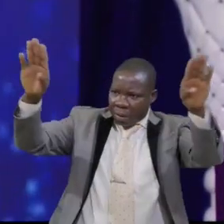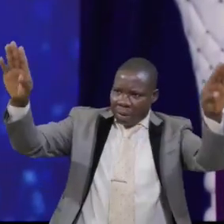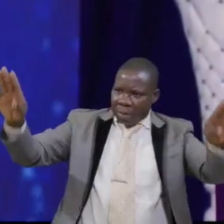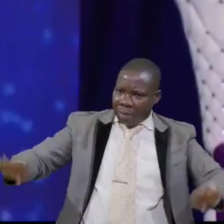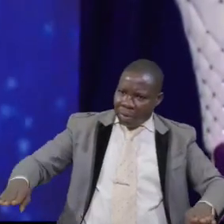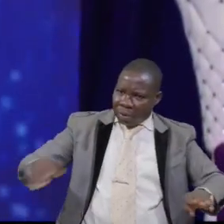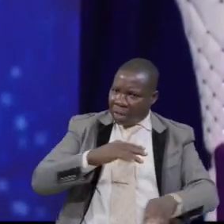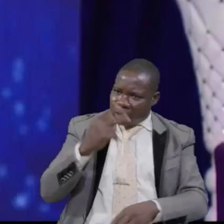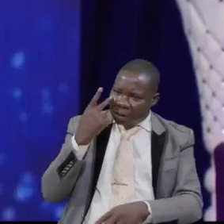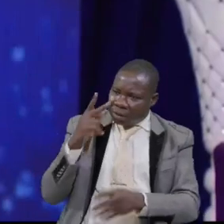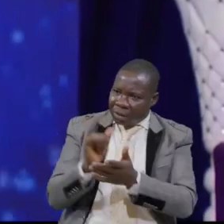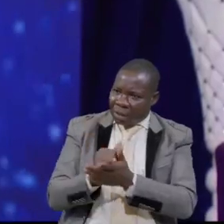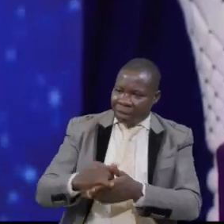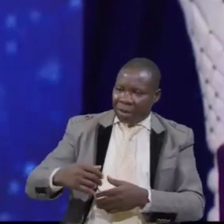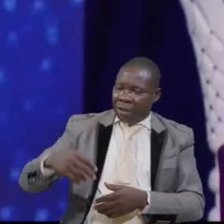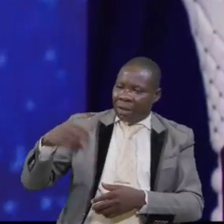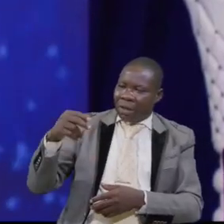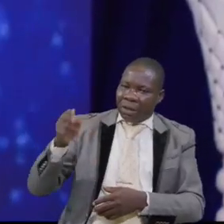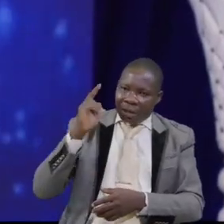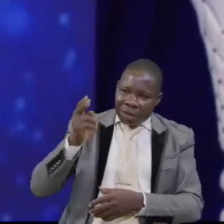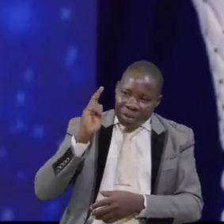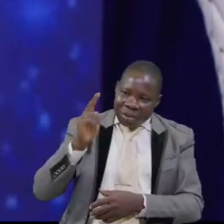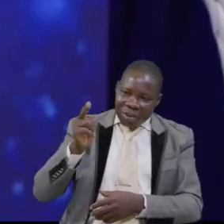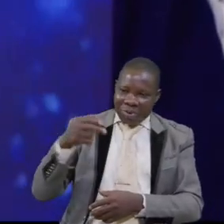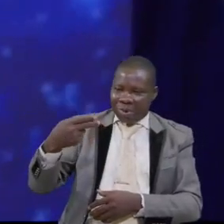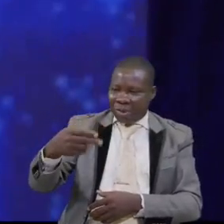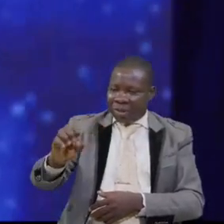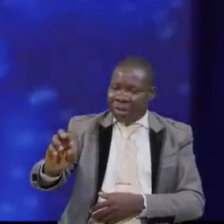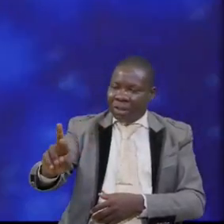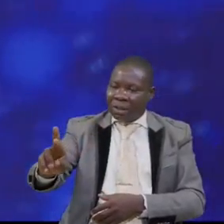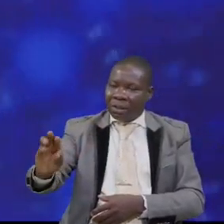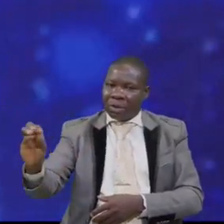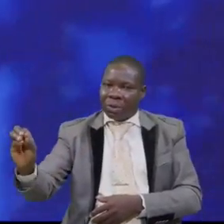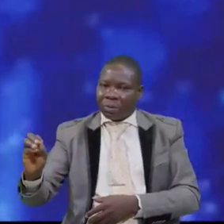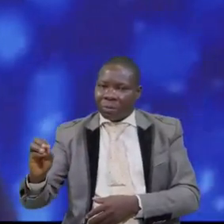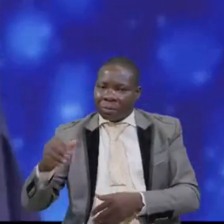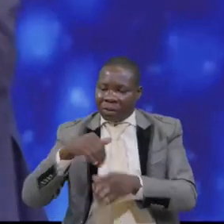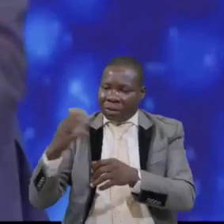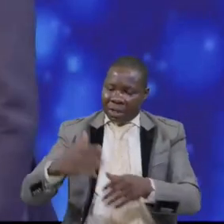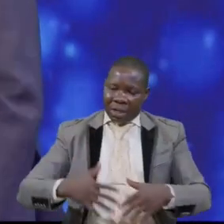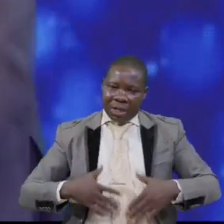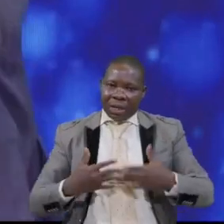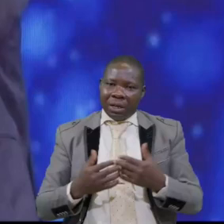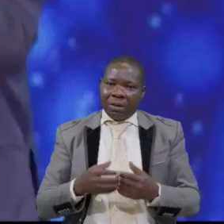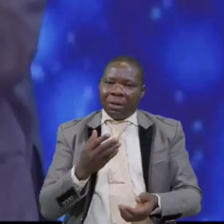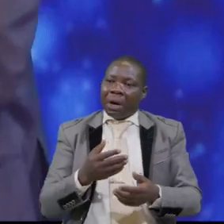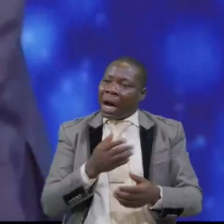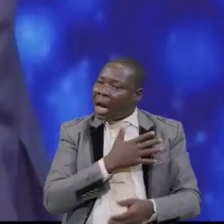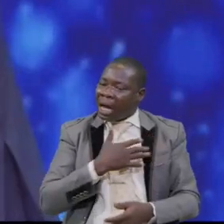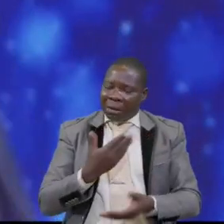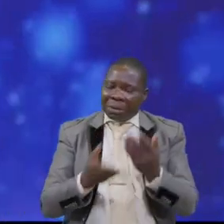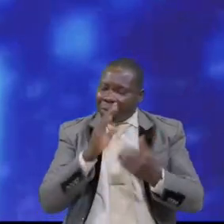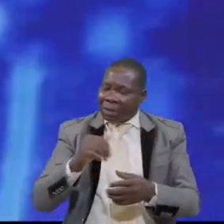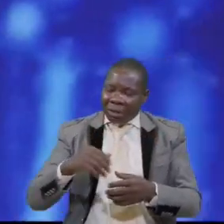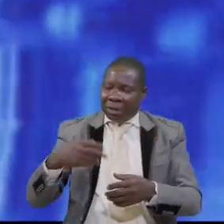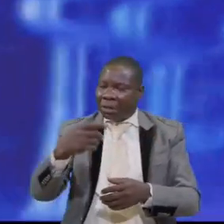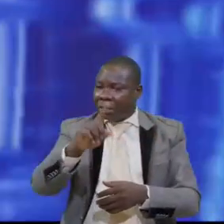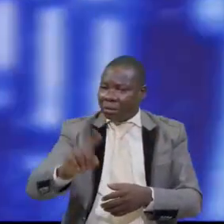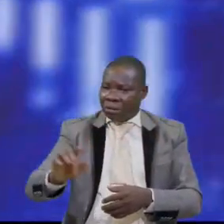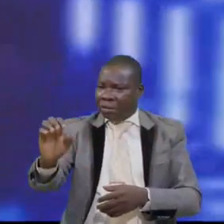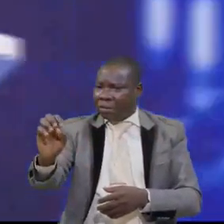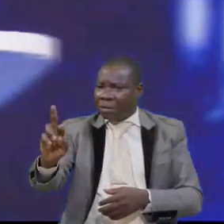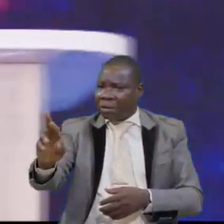menu. Ça peut être un héros, mais c'est un zéro dans sa vie personnelle. Ça peut être un zéro dans sa vie privée. Ça peut être un zéro,